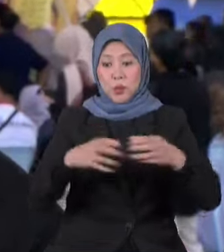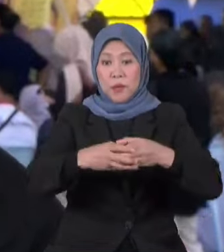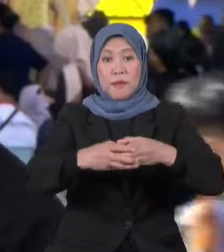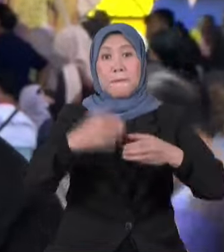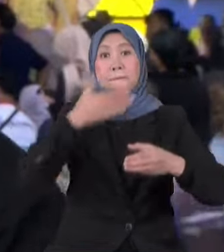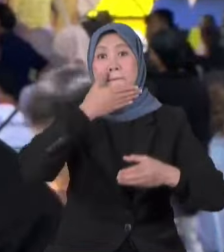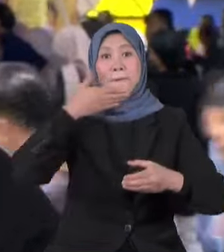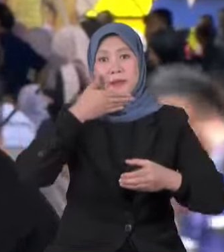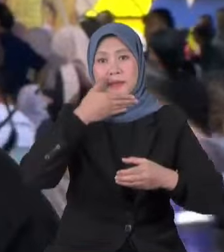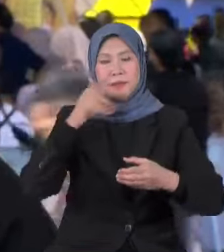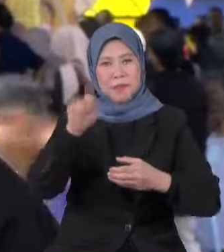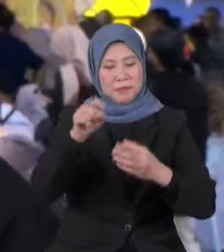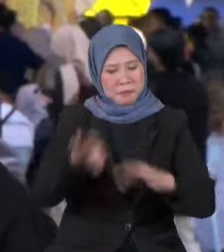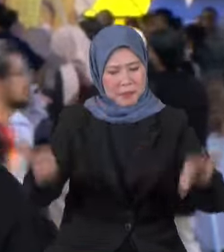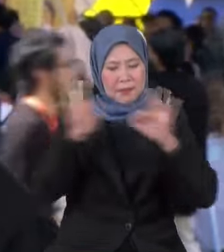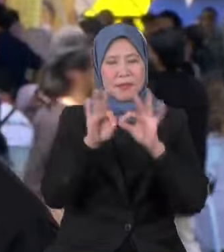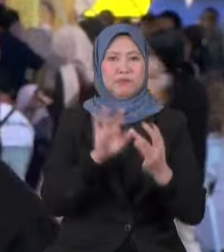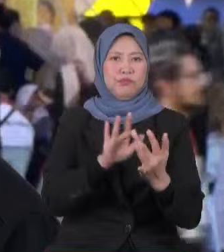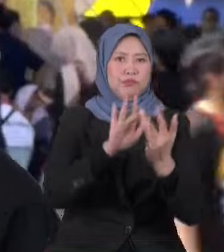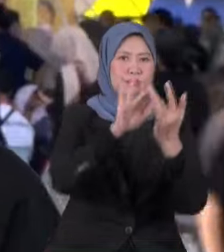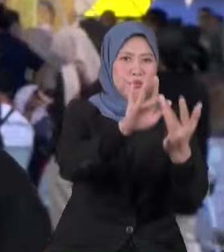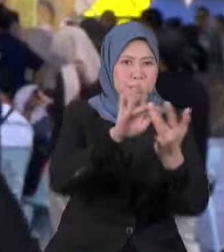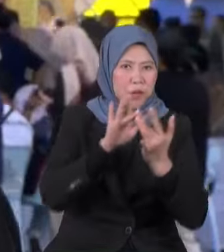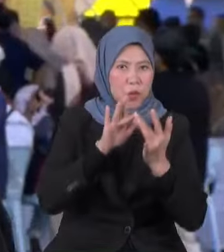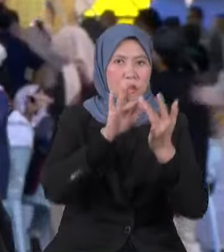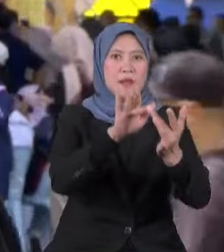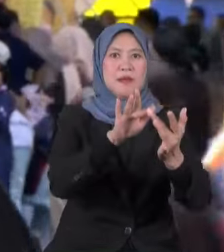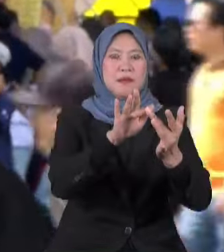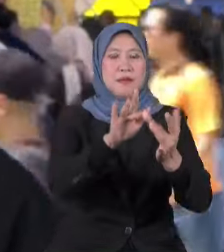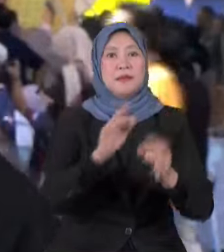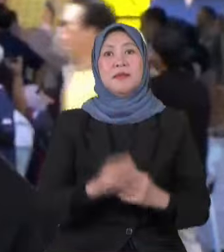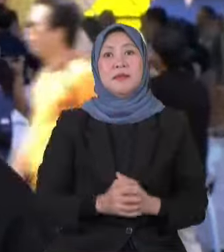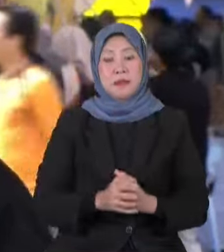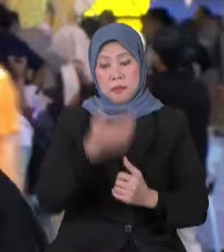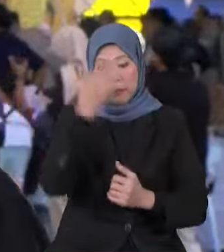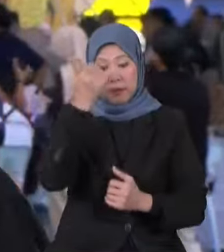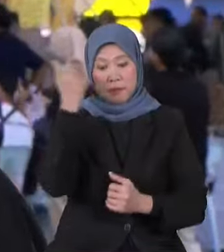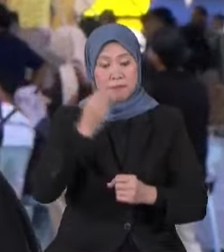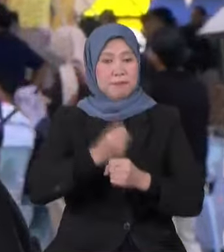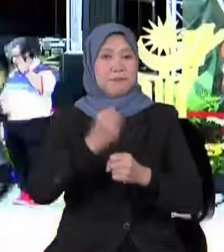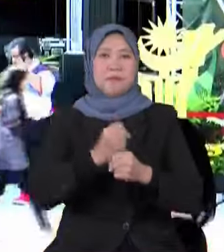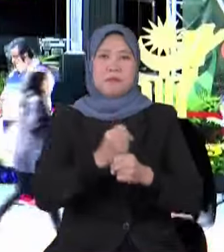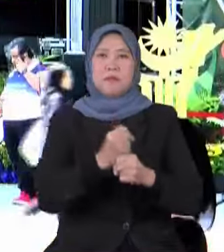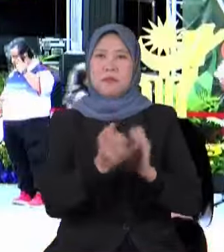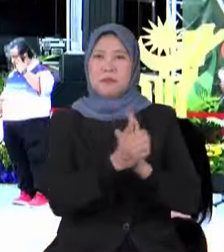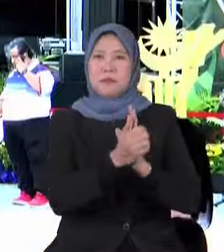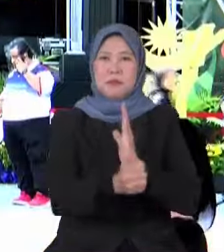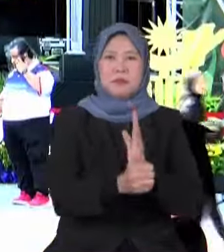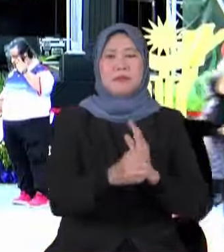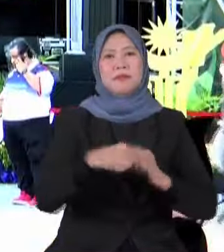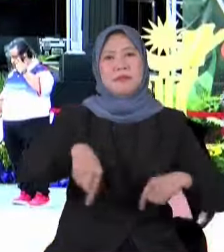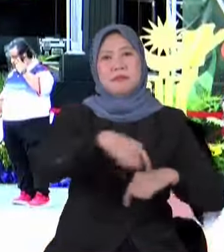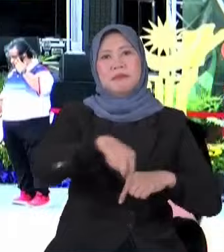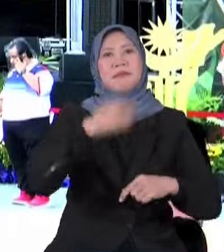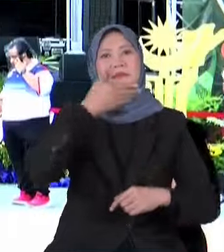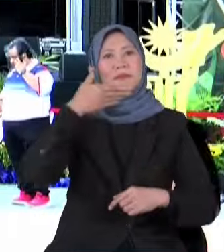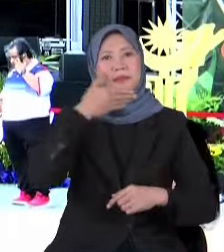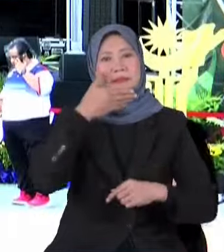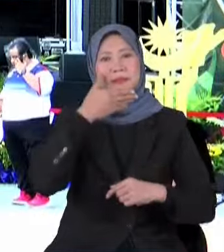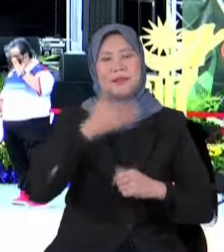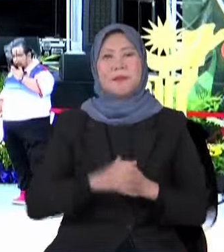yang pertama main workforce. Okay? Dia adalah tenaga kerja utama negara kita. Golongan belia juga adalah